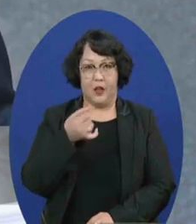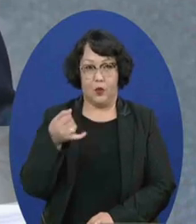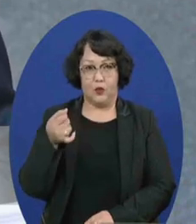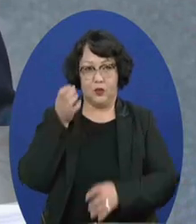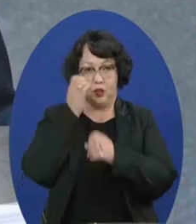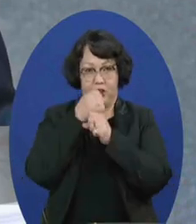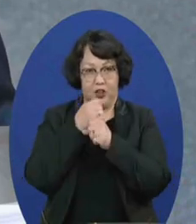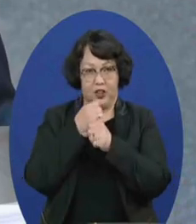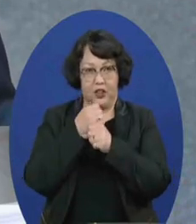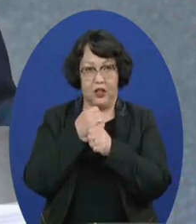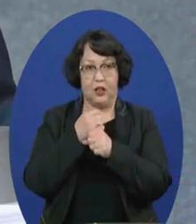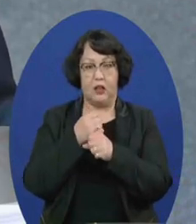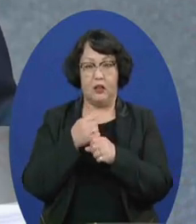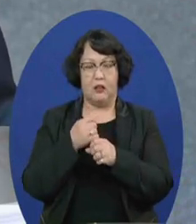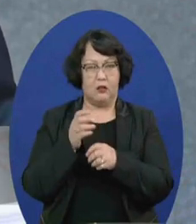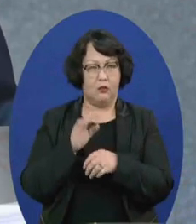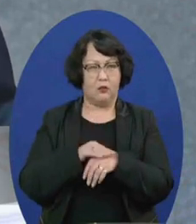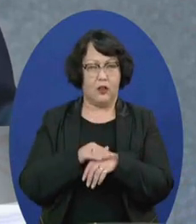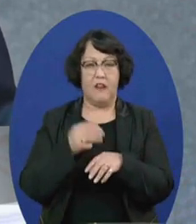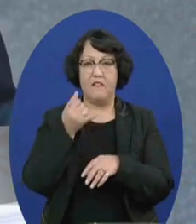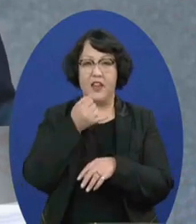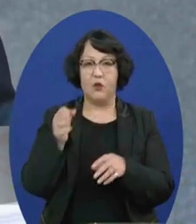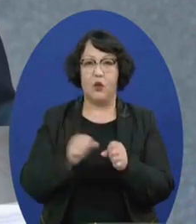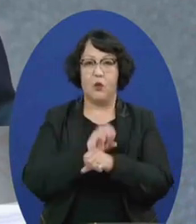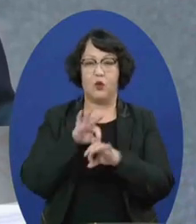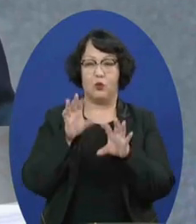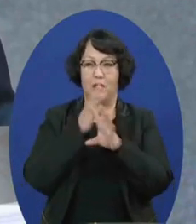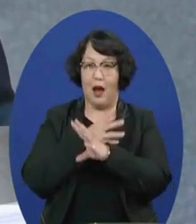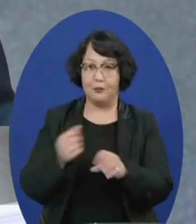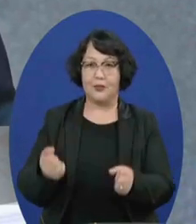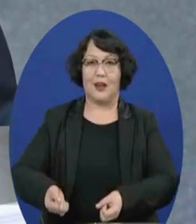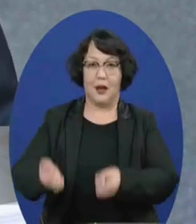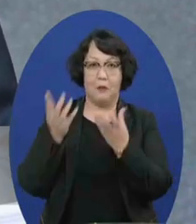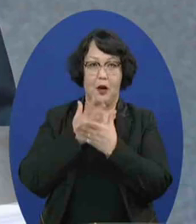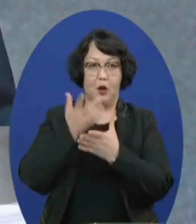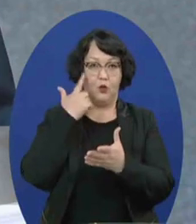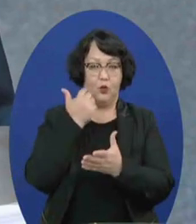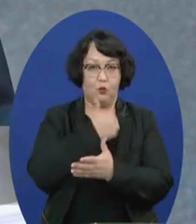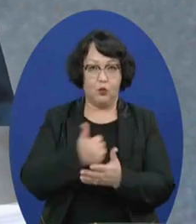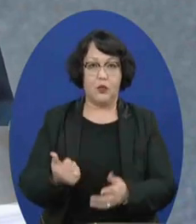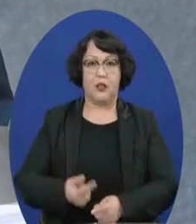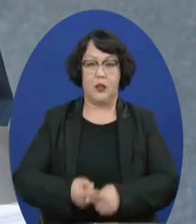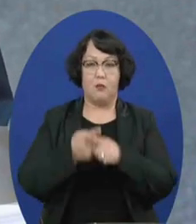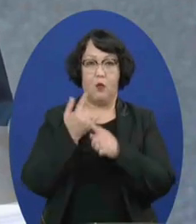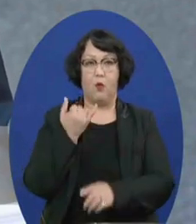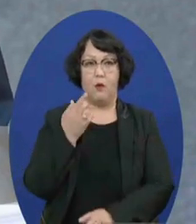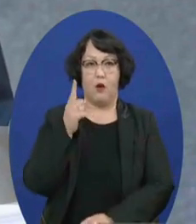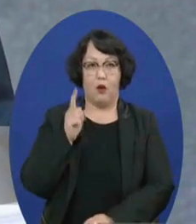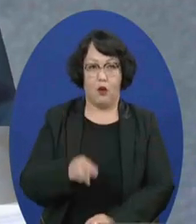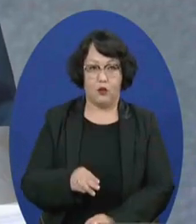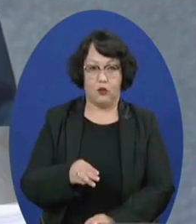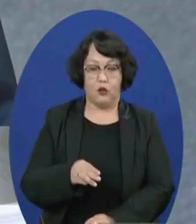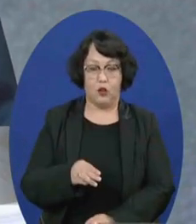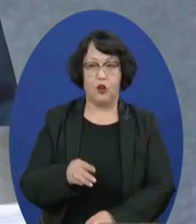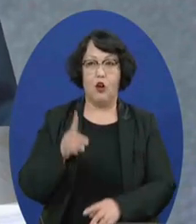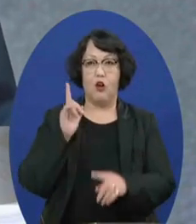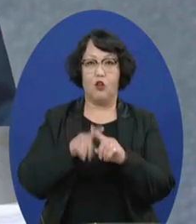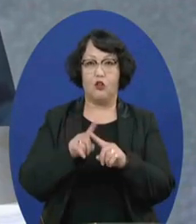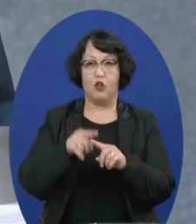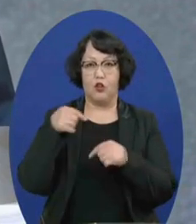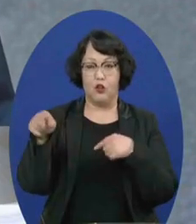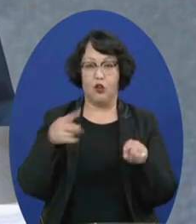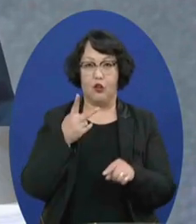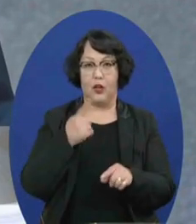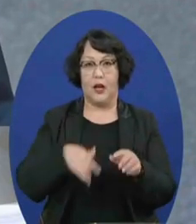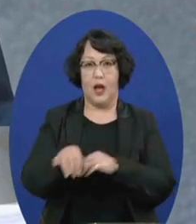вирус халдварыг одоо авсан учраас энэ тоос өдрө тутам бас нэмэгдэж байна. За Улаанбаатар хотоос хөдөөгийн